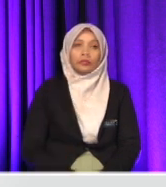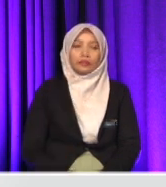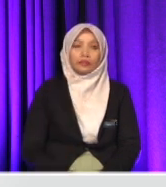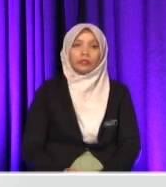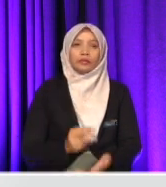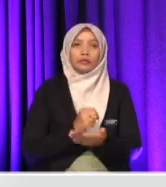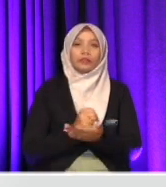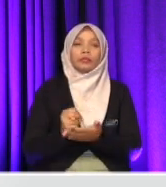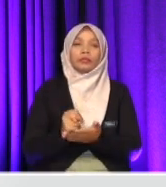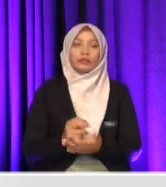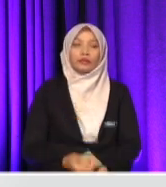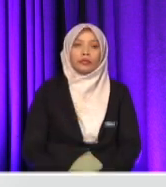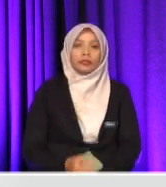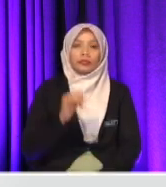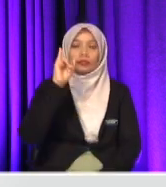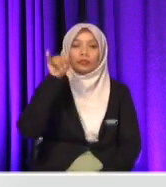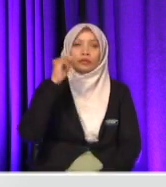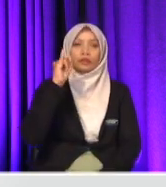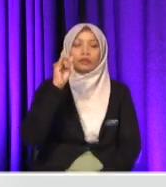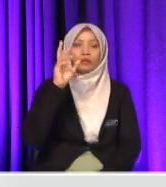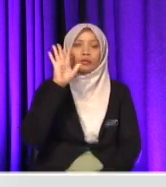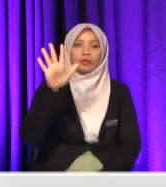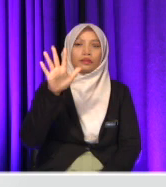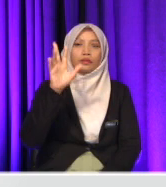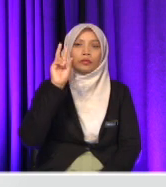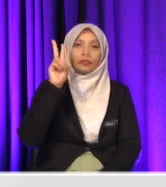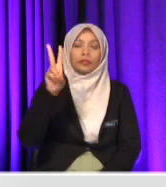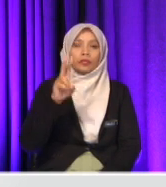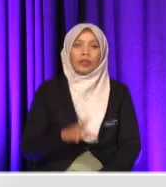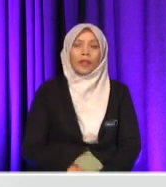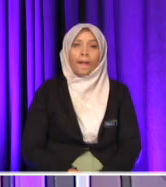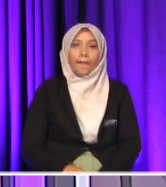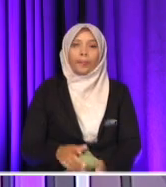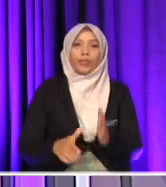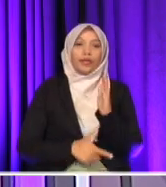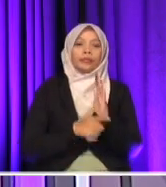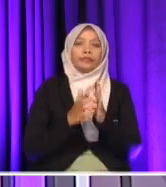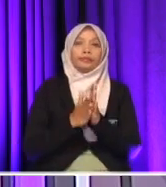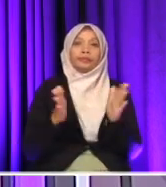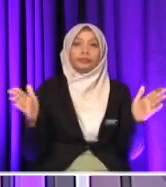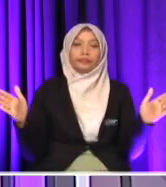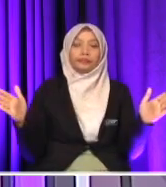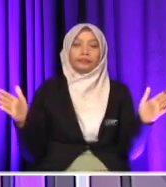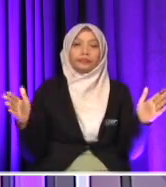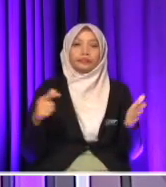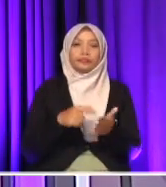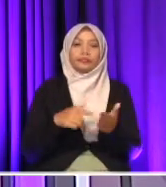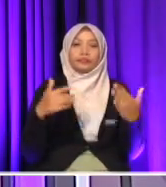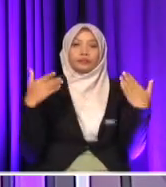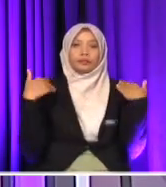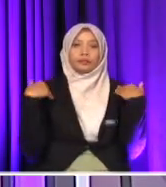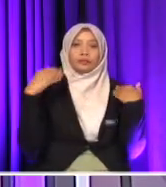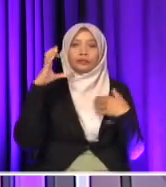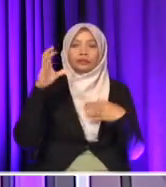nilai J adalah 52.2 contoh. Siapa lebih besar kat sini? Sini adalah C lebih besar kan?